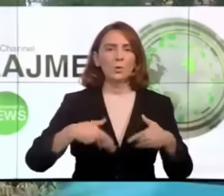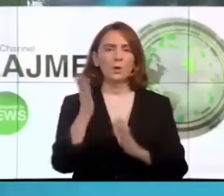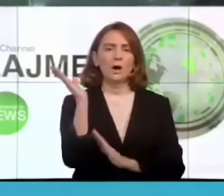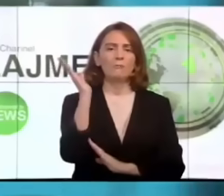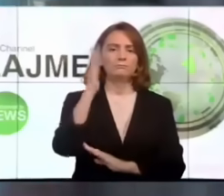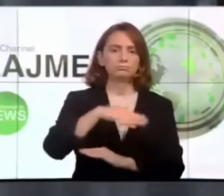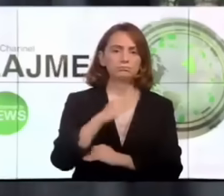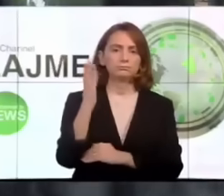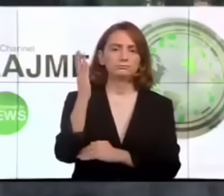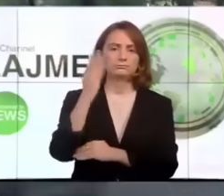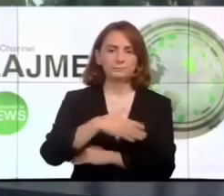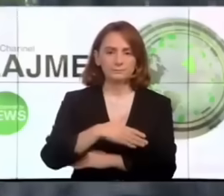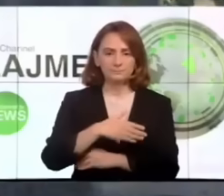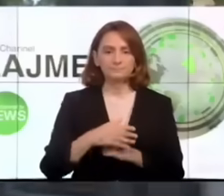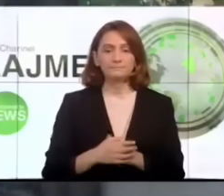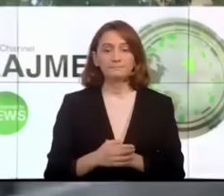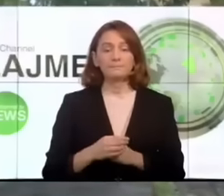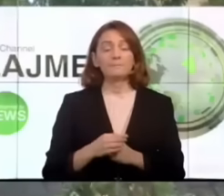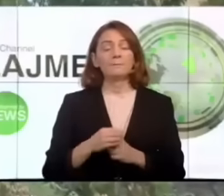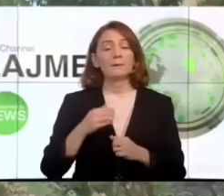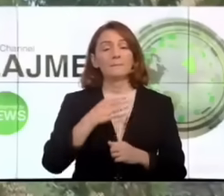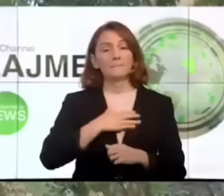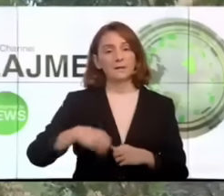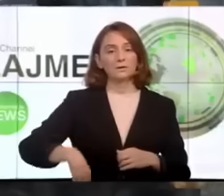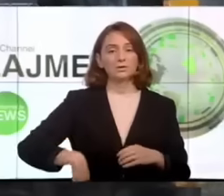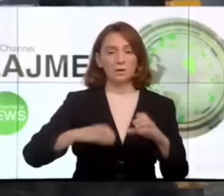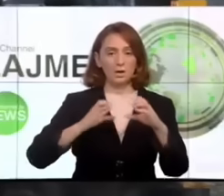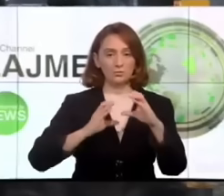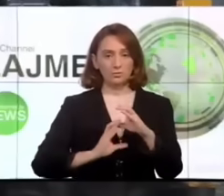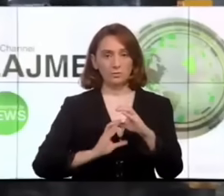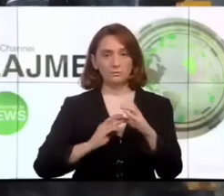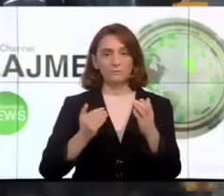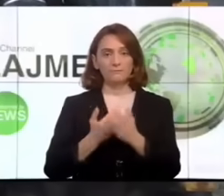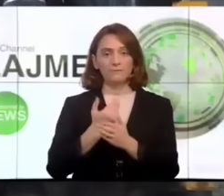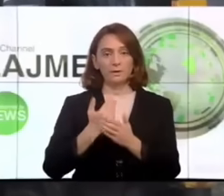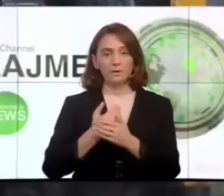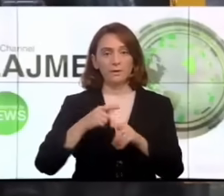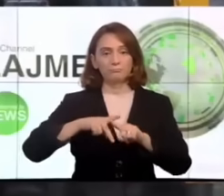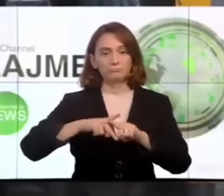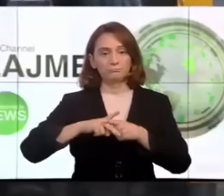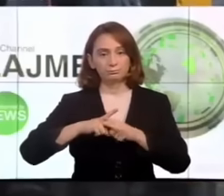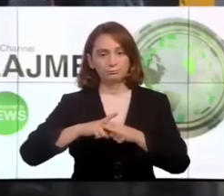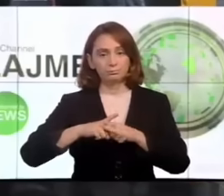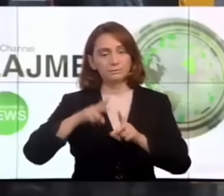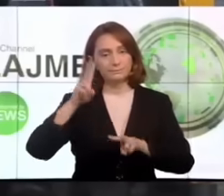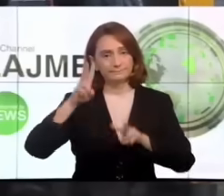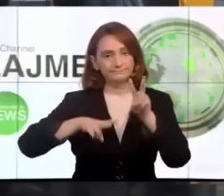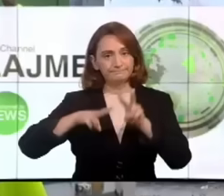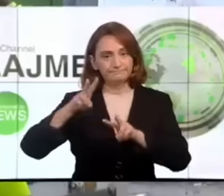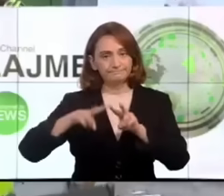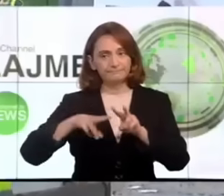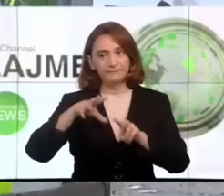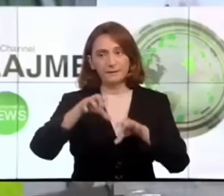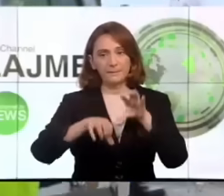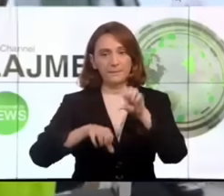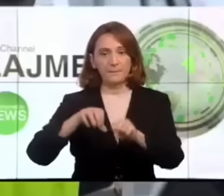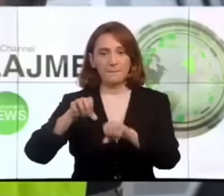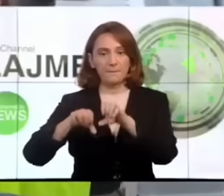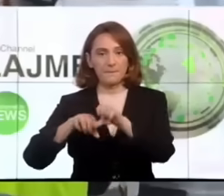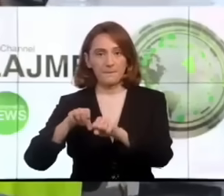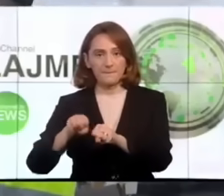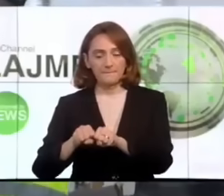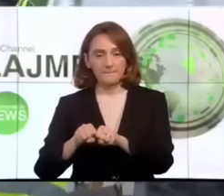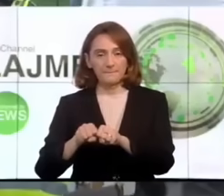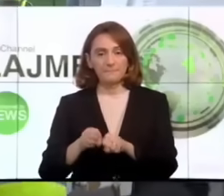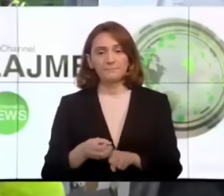ka ndërhyrë për pastrimin dhe riparimin e dëmeve të shkaktuara nga moti i keq. Kjo nuk është hera parë që pemë të tilla në unazën